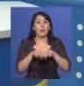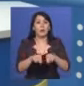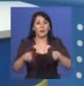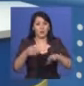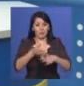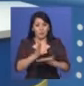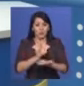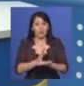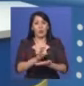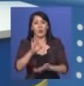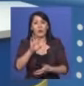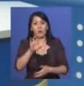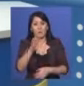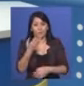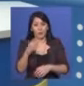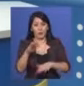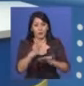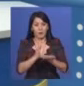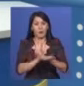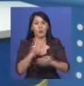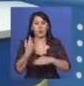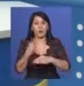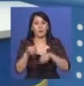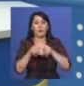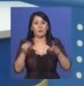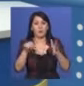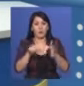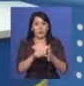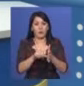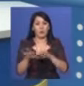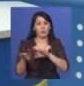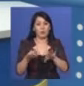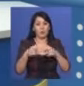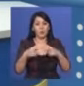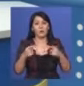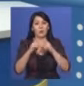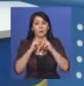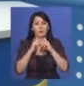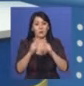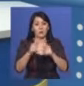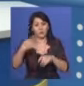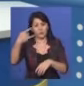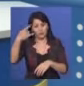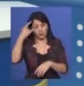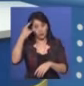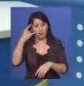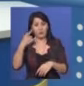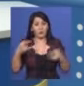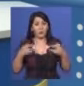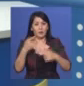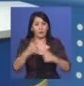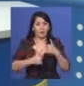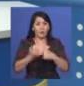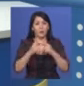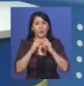Петропавл нан тоқаш комбинатының особыйнан сатып алды. Акцияға қатысты науқан барысында түрлі сыйлықтар Инстаграмда тікелей эфирде таратылатын